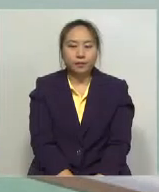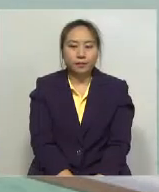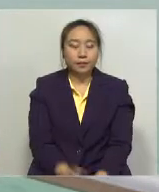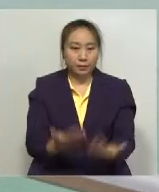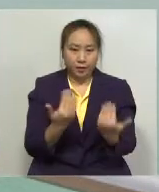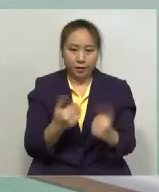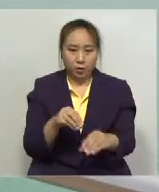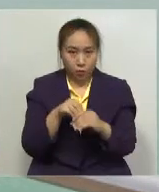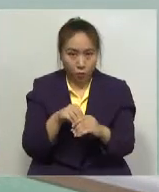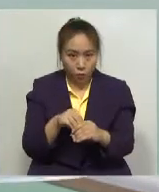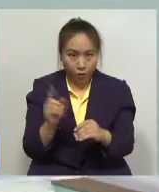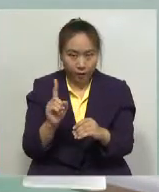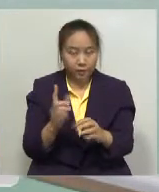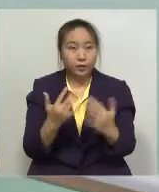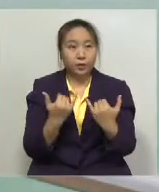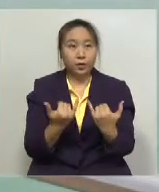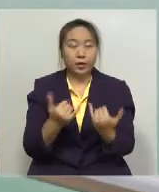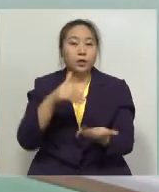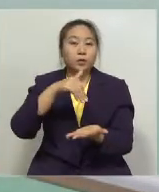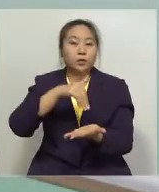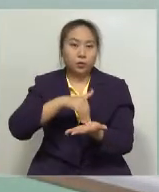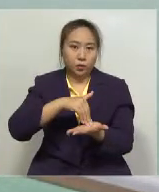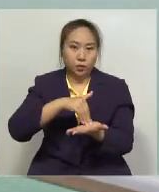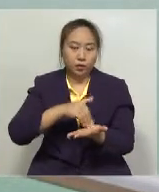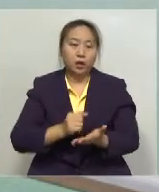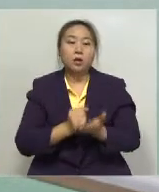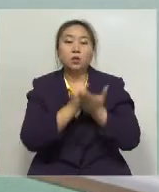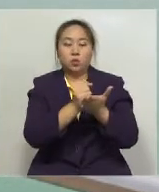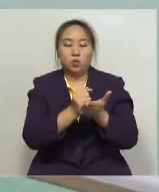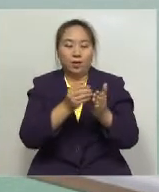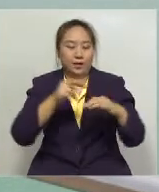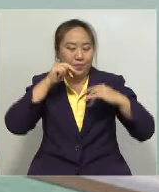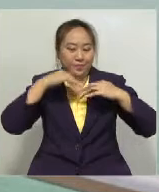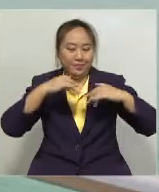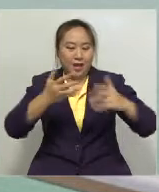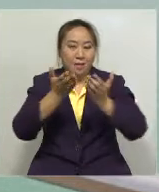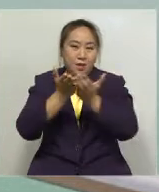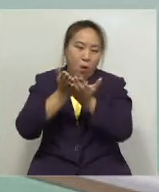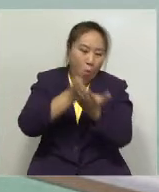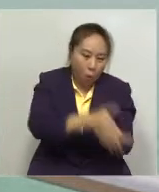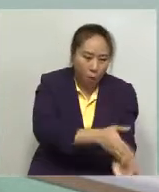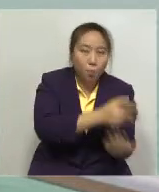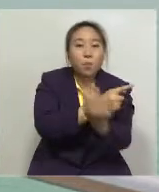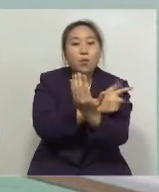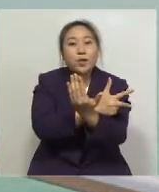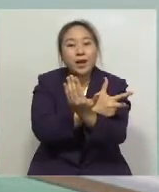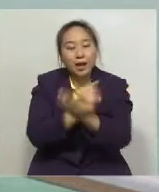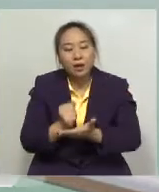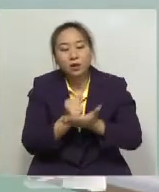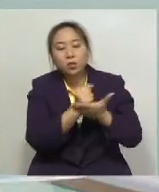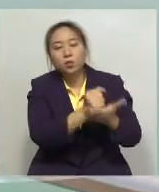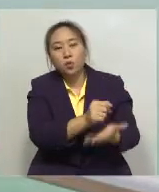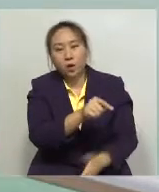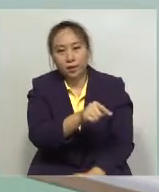ครับเรายังคงเกาะติดสถานการณ์ล่าสุดนะครับที่ศูนย์บัญชาการเหตุการณ์ช่วยเหลือผู้ประสบเหตุเรือล่มจังหวัดภูเก็ตที่บริเวณท่าเทียบเรืออ่าวฉลองนะ